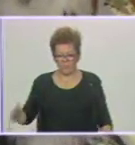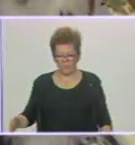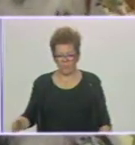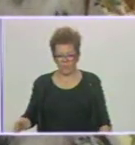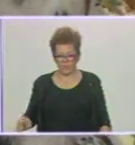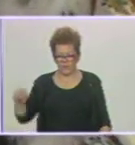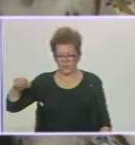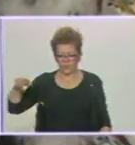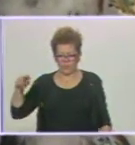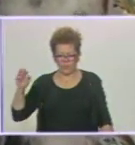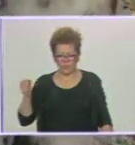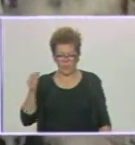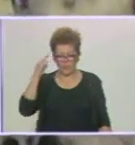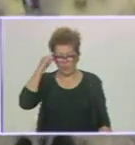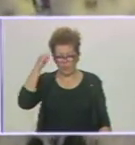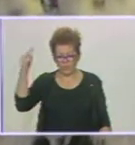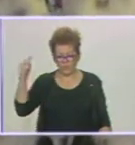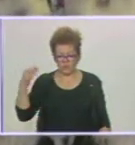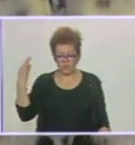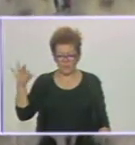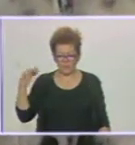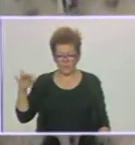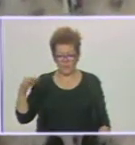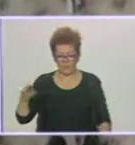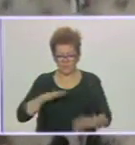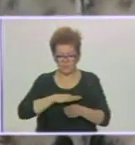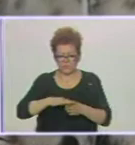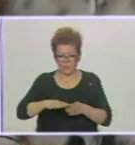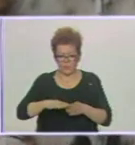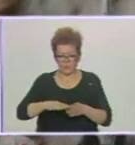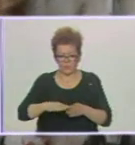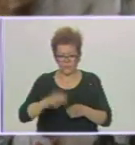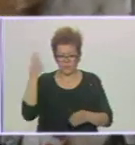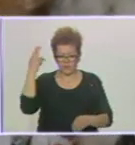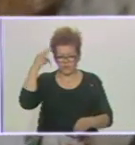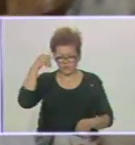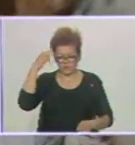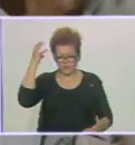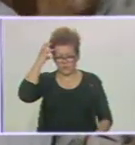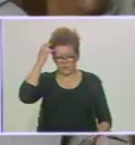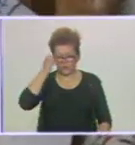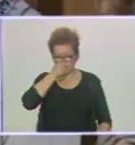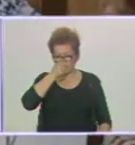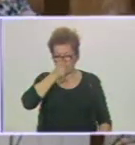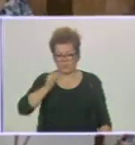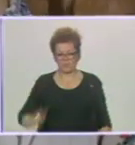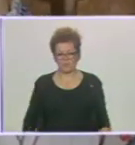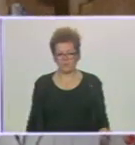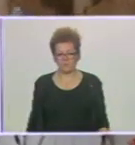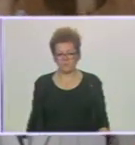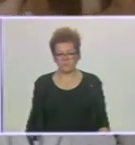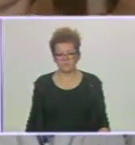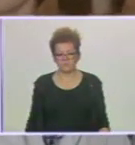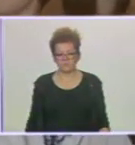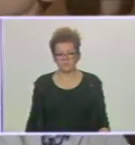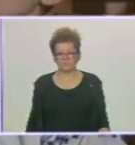unor norme etice și morale, specifice stratului de înțelepciune țărănească. Atunci a